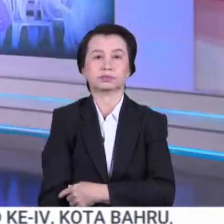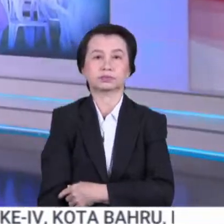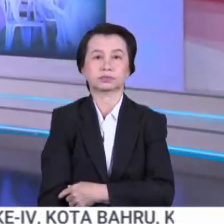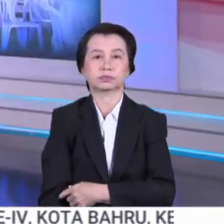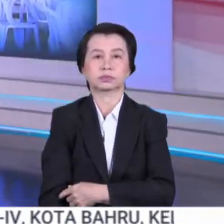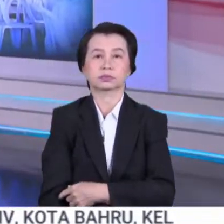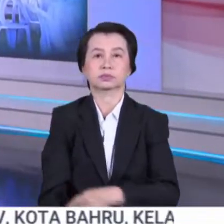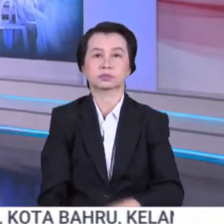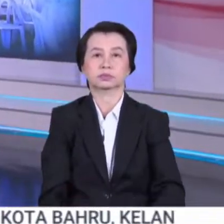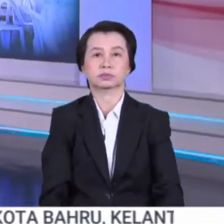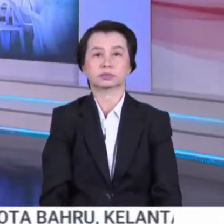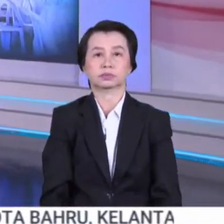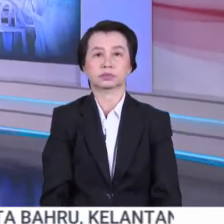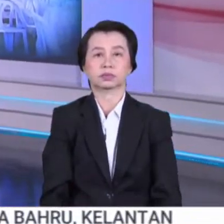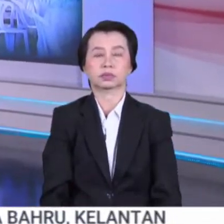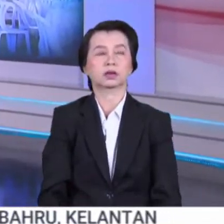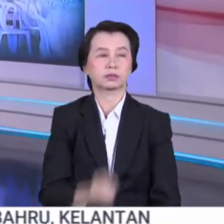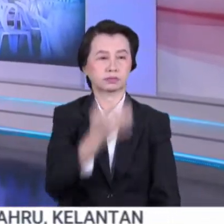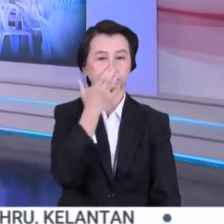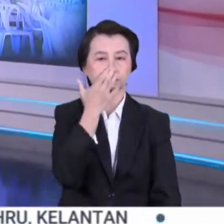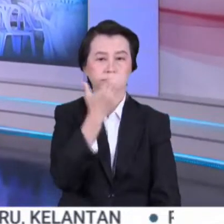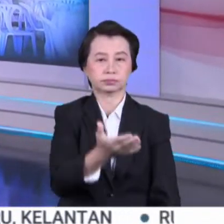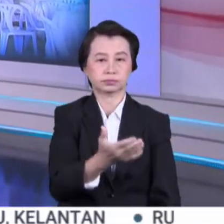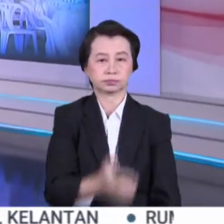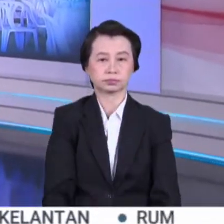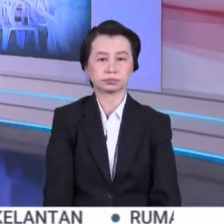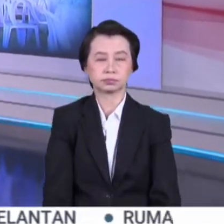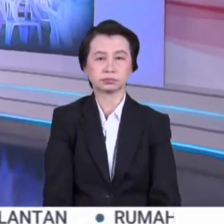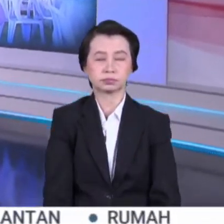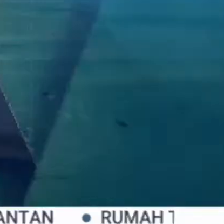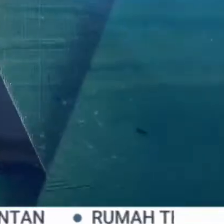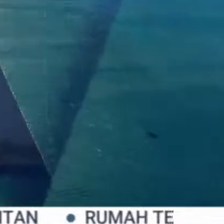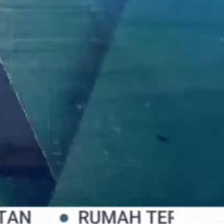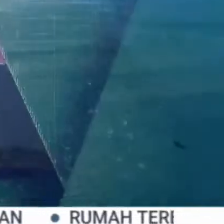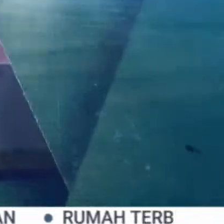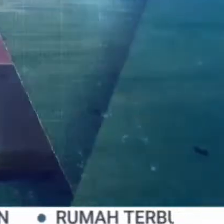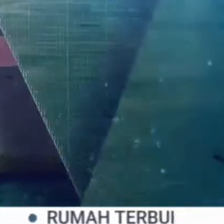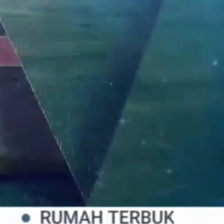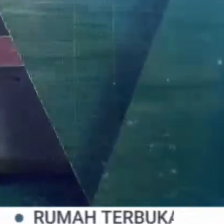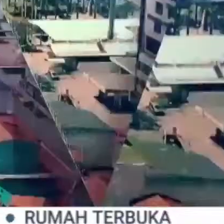Silakan. Baik, terima kasih Hazrul.